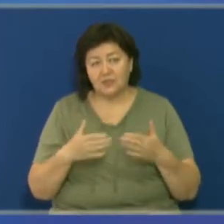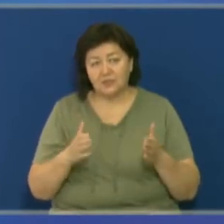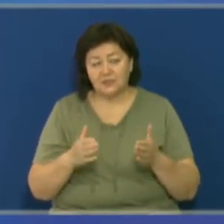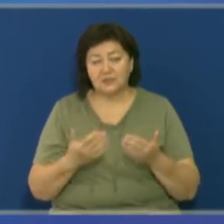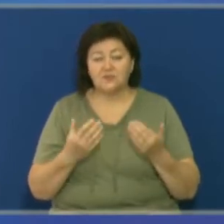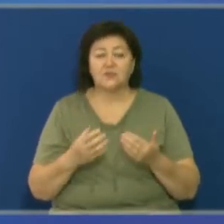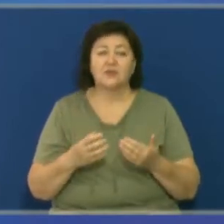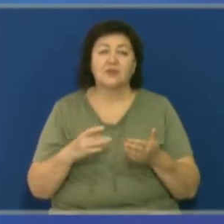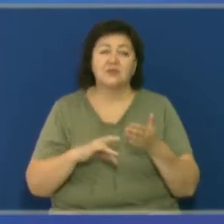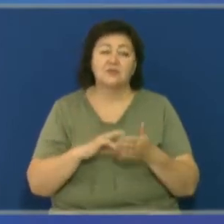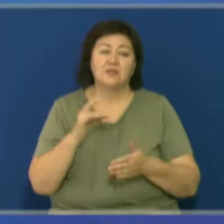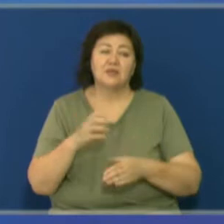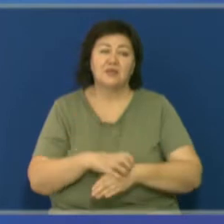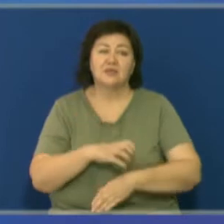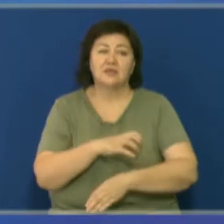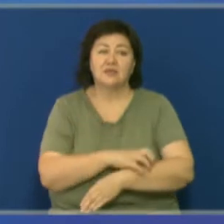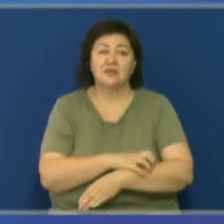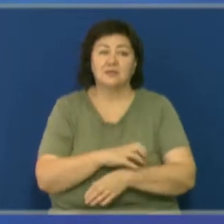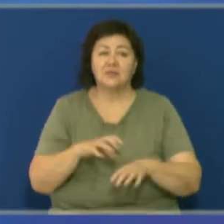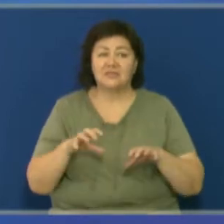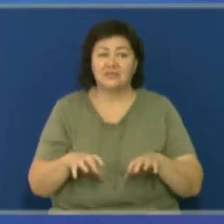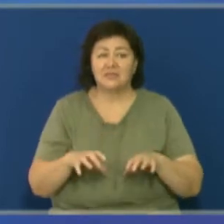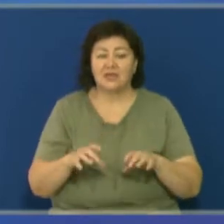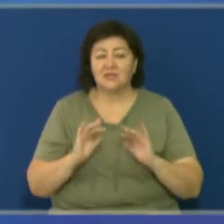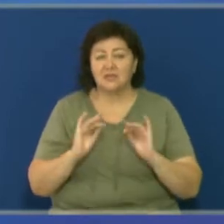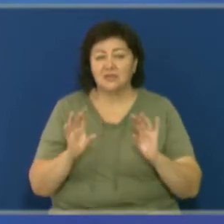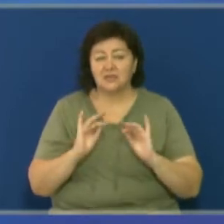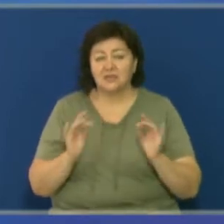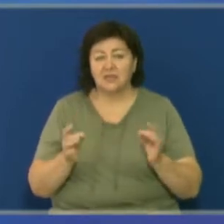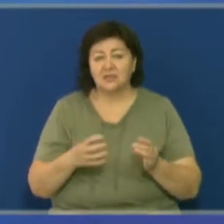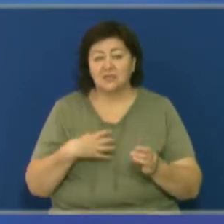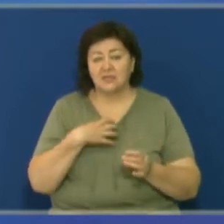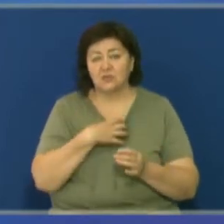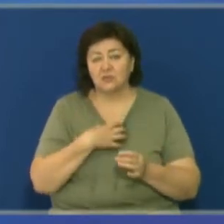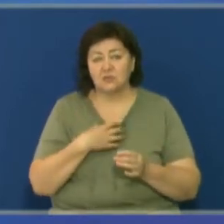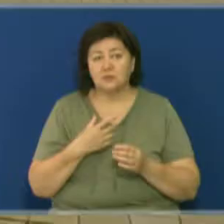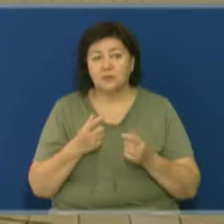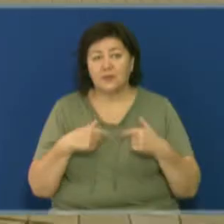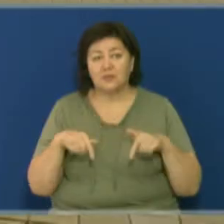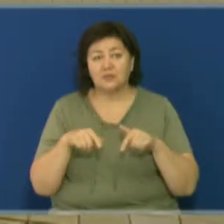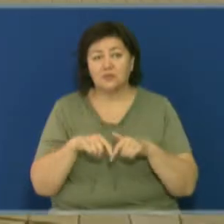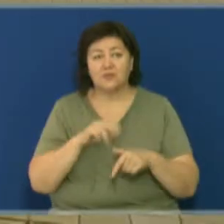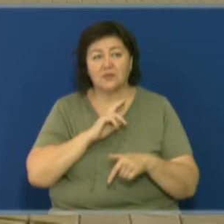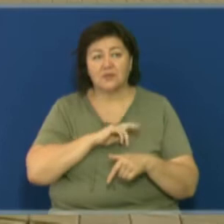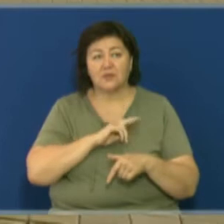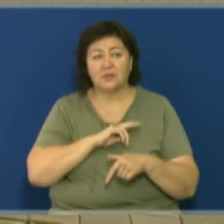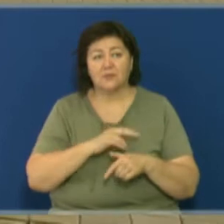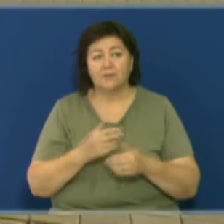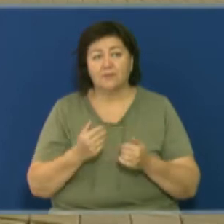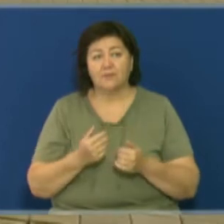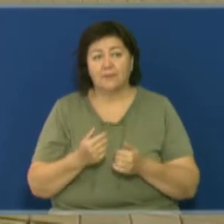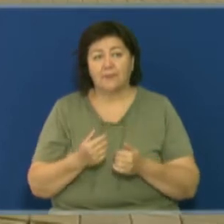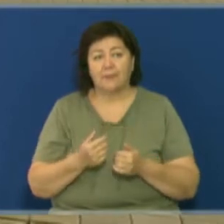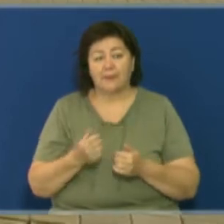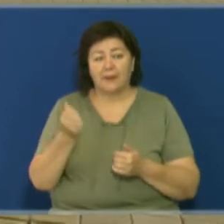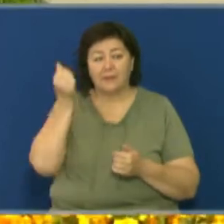избирательной комиссии по Семейскому региону Зейнулла Тукаев рассказал нашему корреспонденту о проводимых работах. Кандидаты в акимы городов